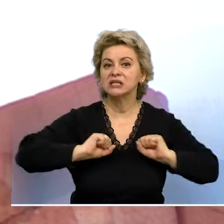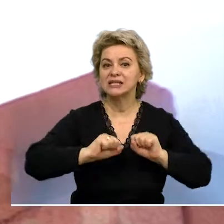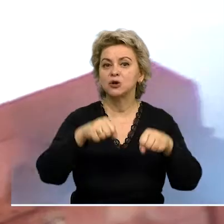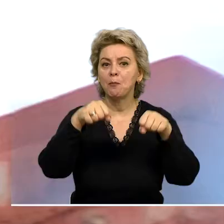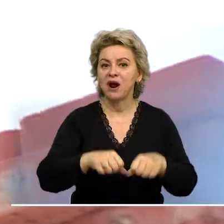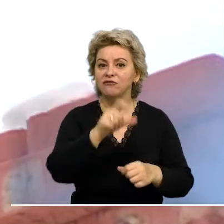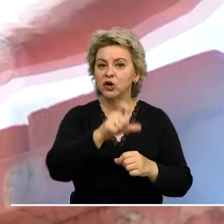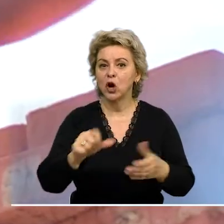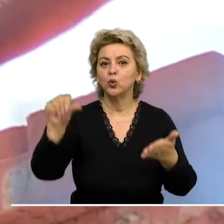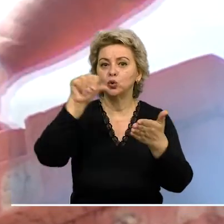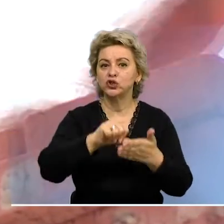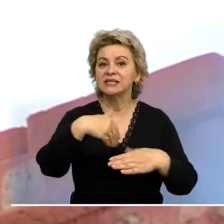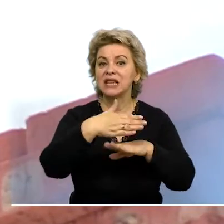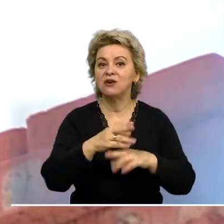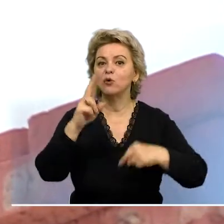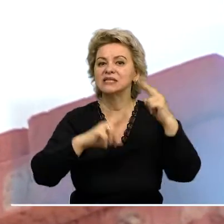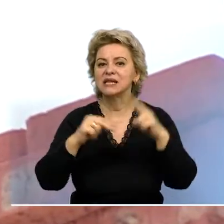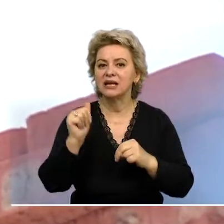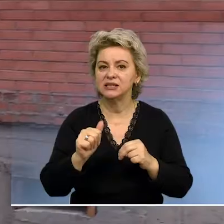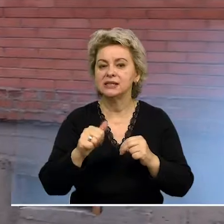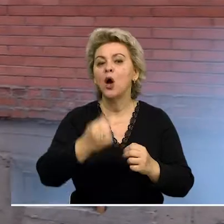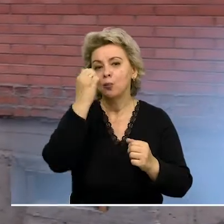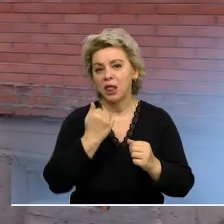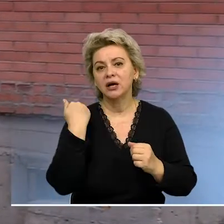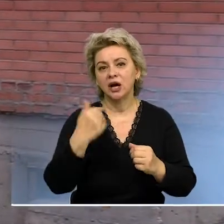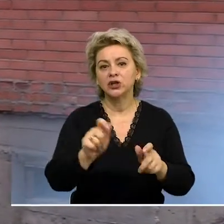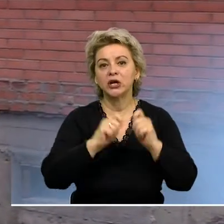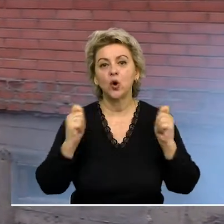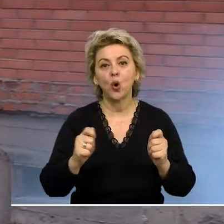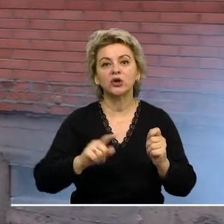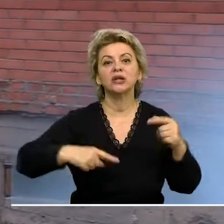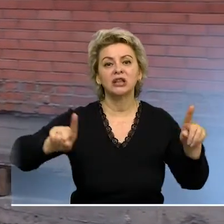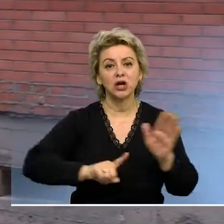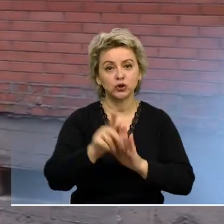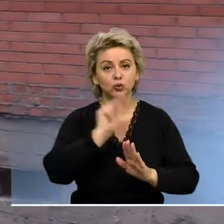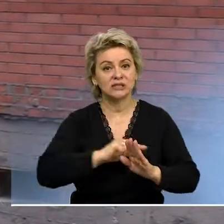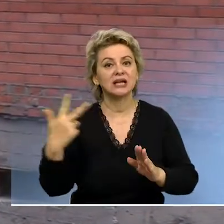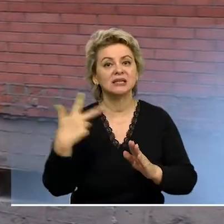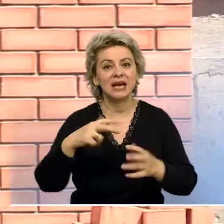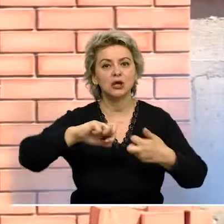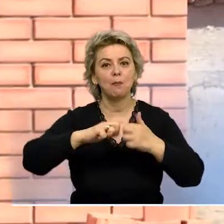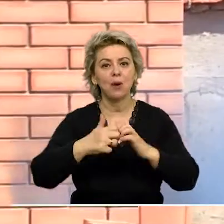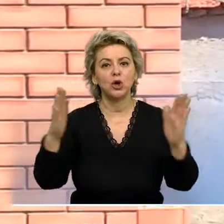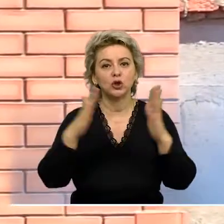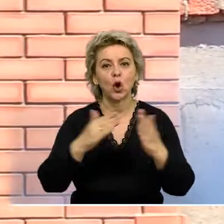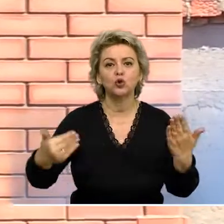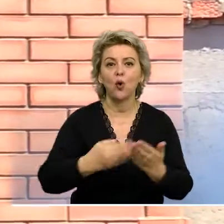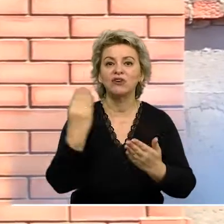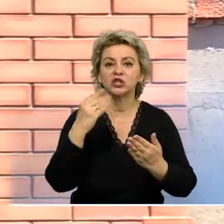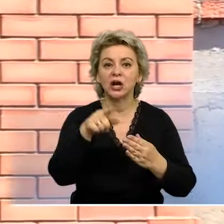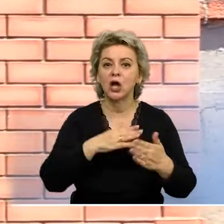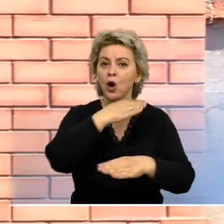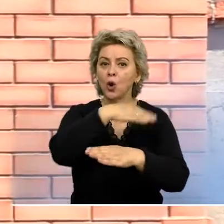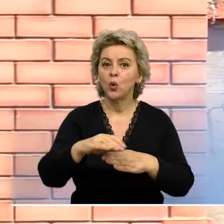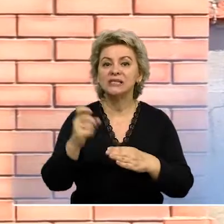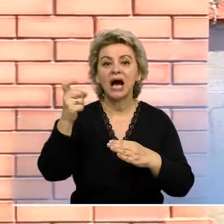строительство Ростовский областной фонд защиты прав граждан, участников долевого строительства. Благодаря его созданию возобновятся работы и на 3-м